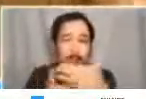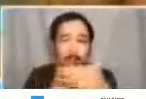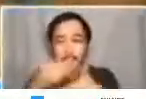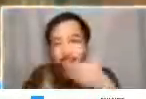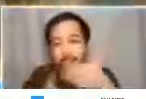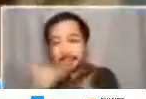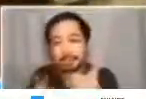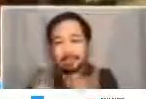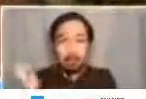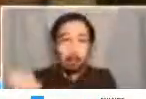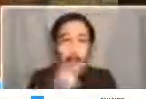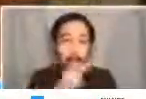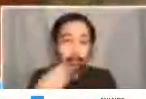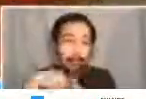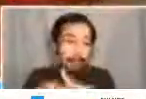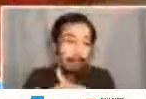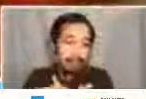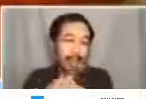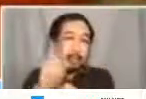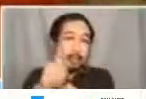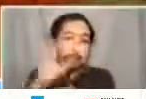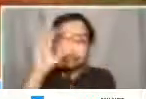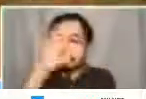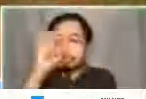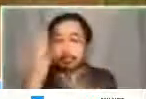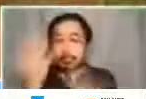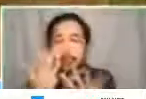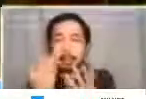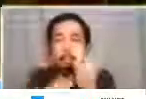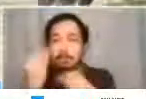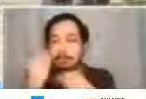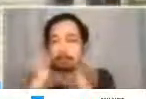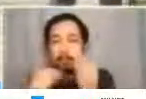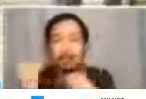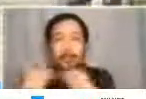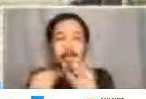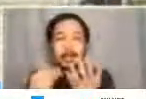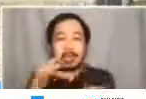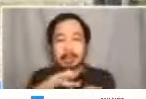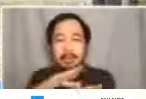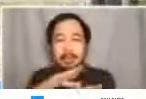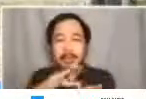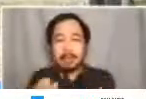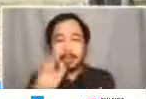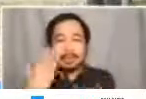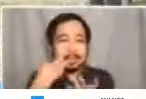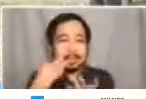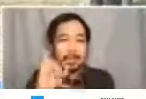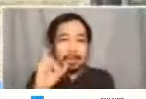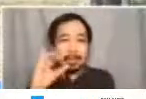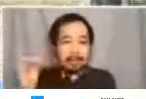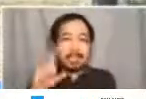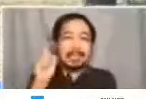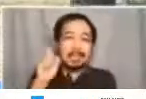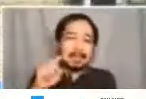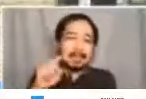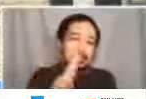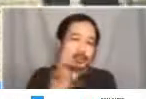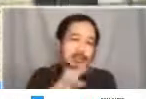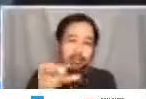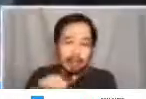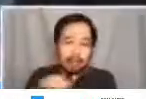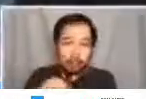upang hindi na rin maulit ang pagpapasara ng nasabing palengke. Yan muna ang pinakahuling update mula dito sa Davao City. Regine Lanusa para sa